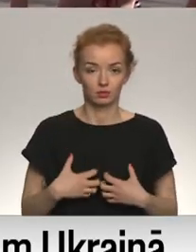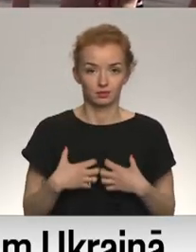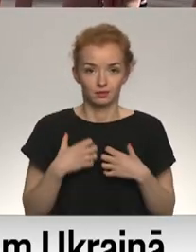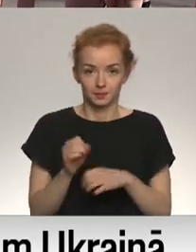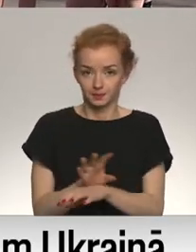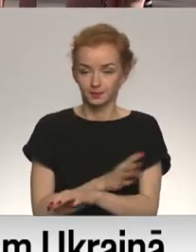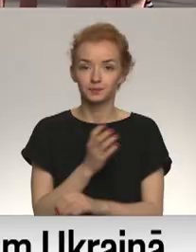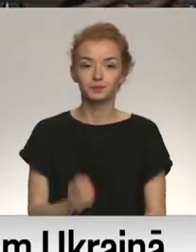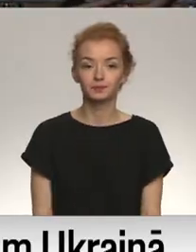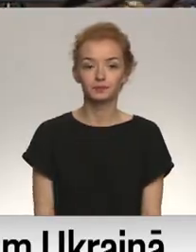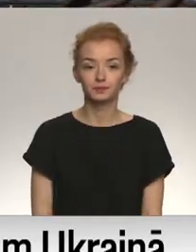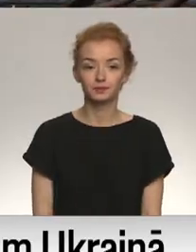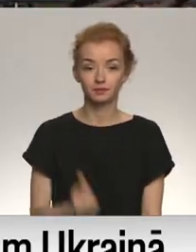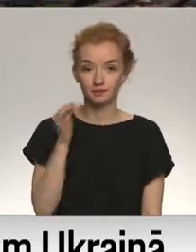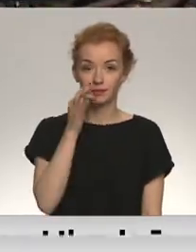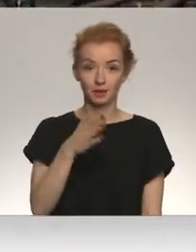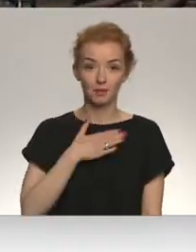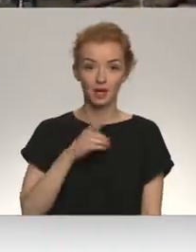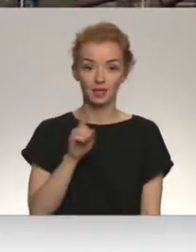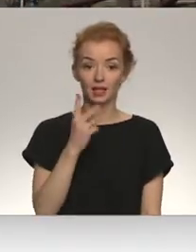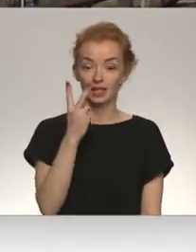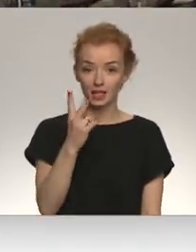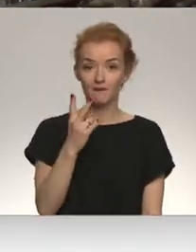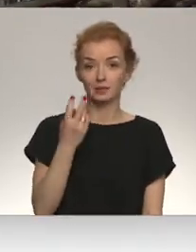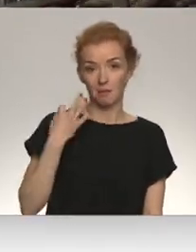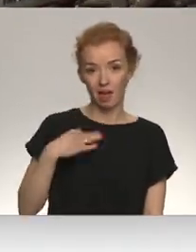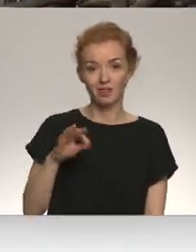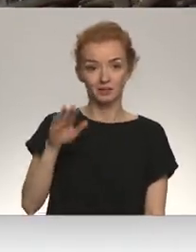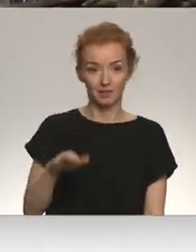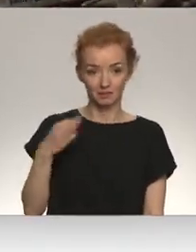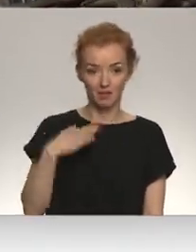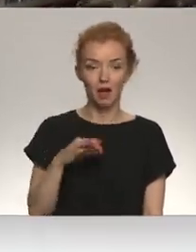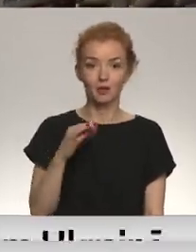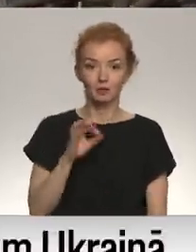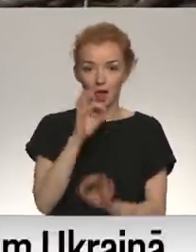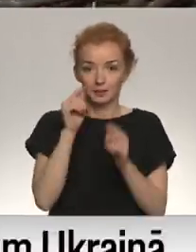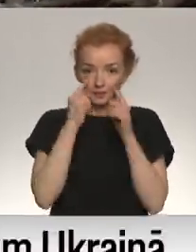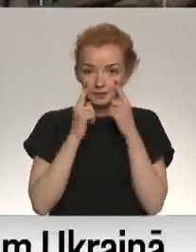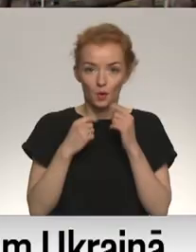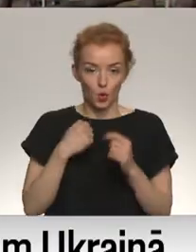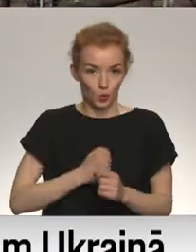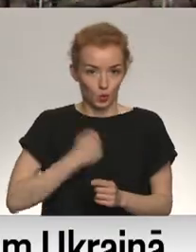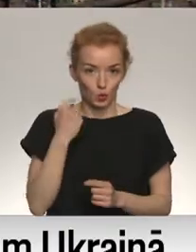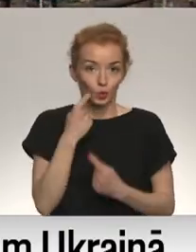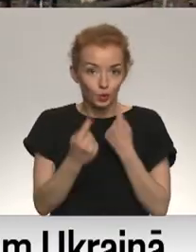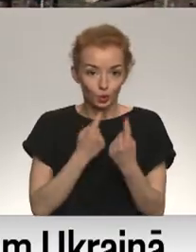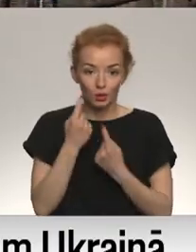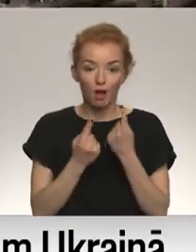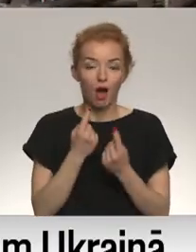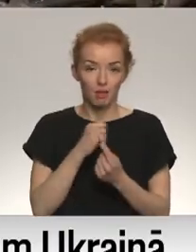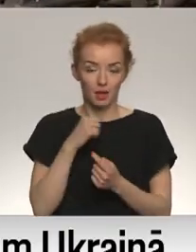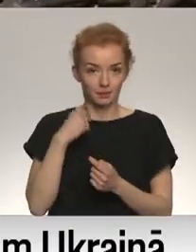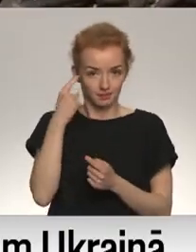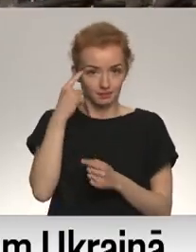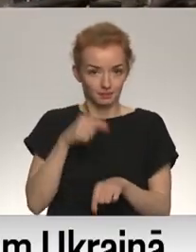vērotāju. Mani divas meitas un mazmeitiņa man pat grūti runāt. Iedomājoties